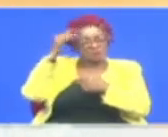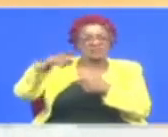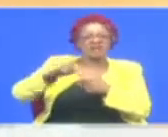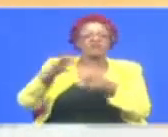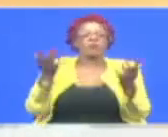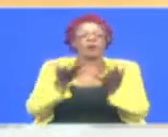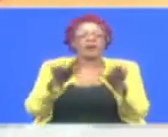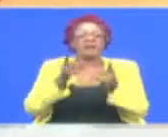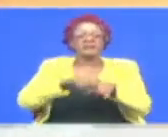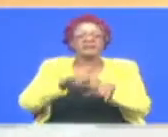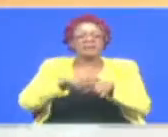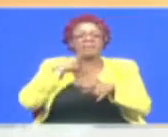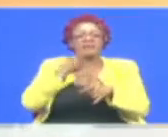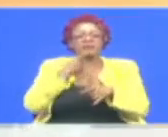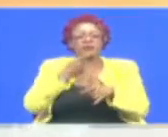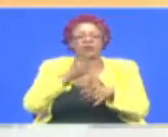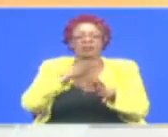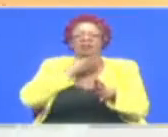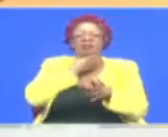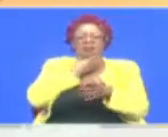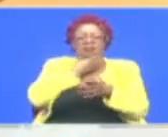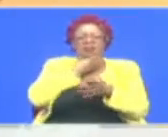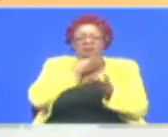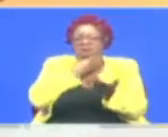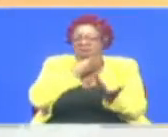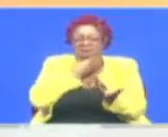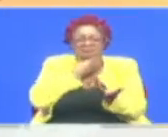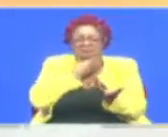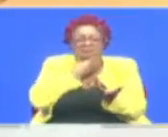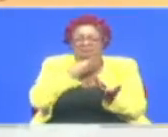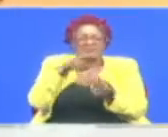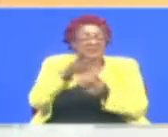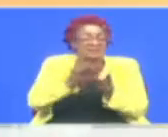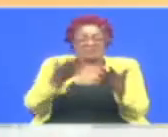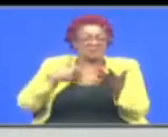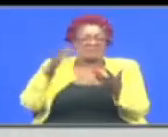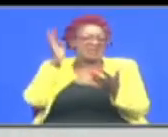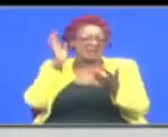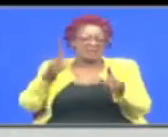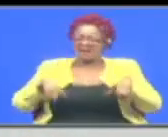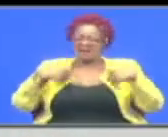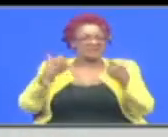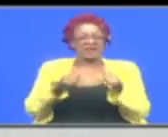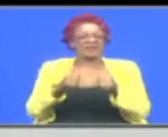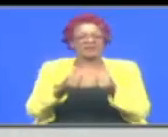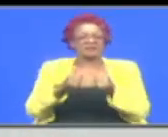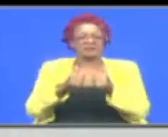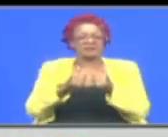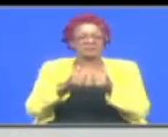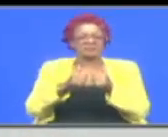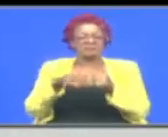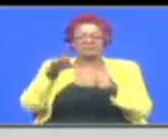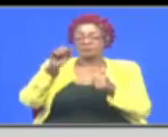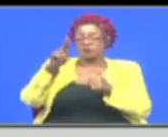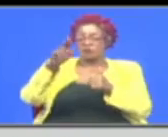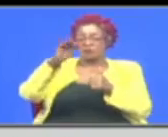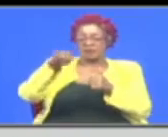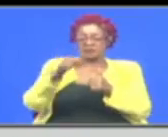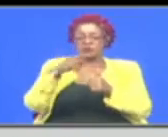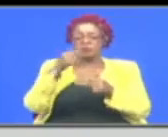akienda kutaja ati ananyongwa. Sasa hiyo ni kitu yenye sijaisikia kwa maisha yangu. Kulingana na Lucas Tumbo ambaye